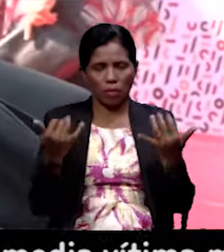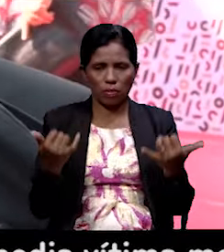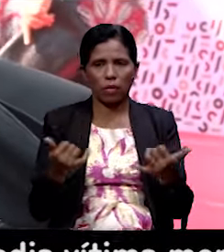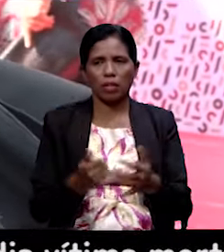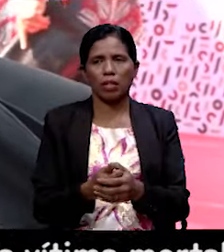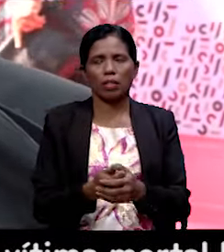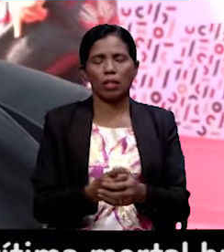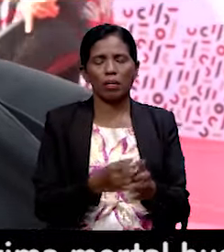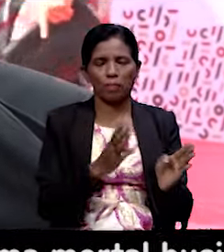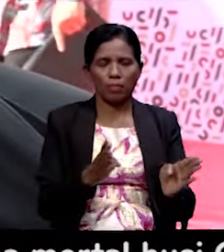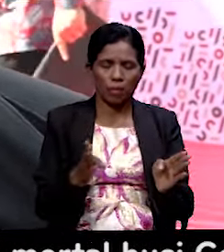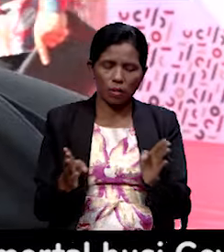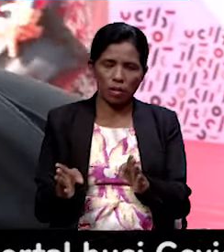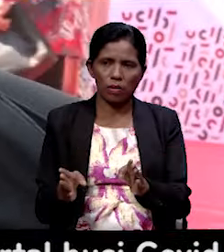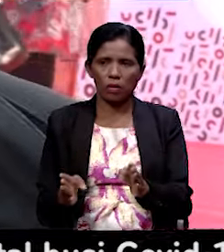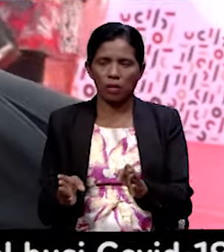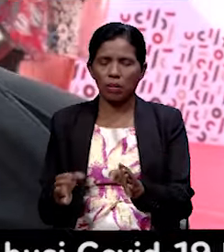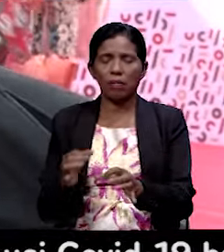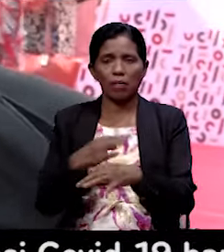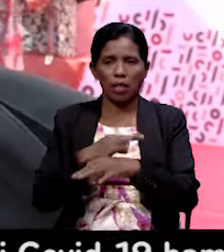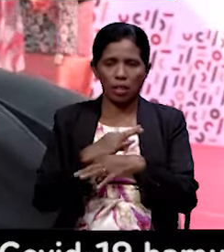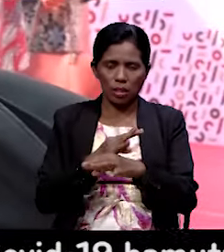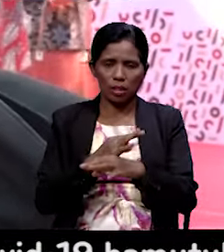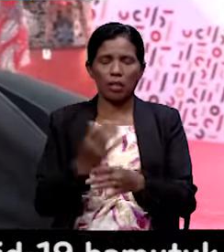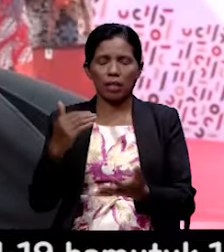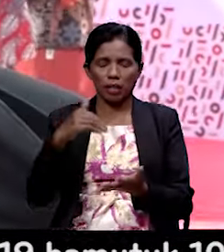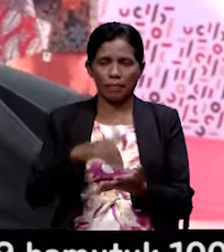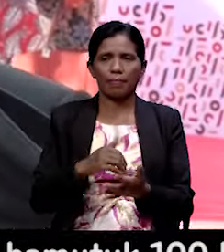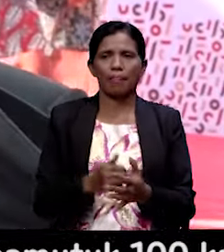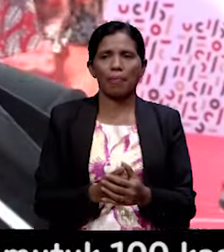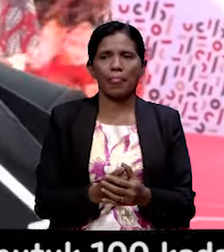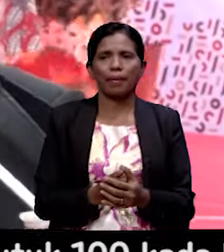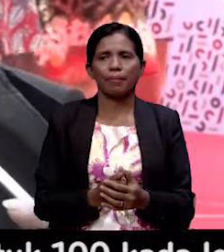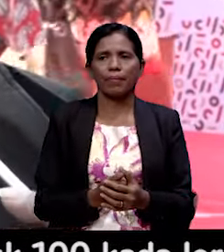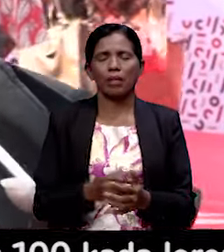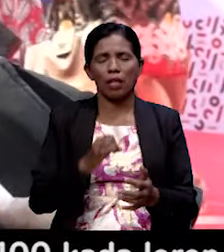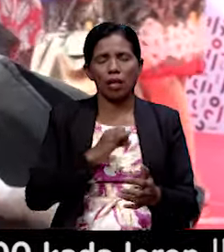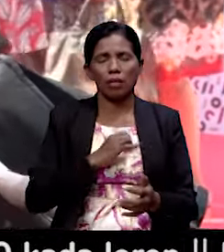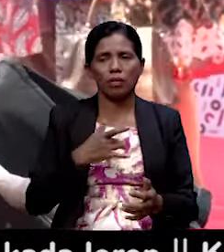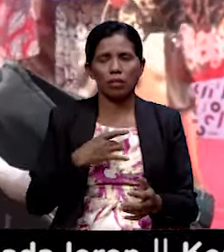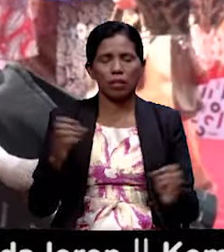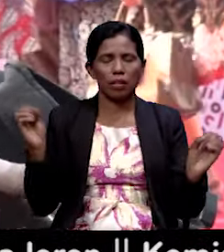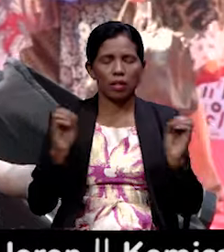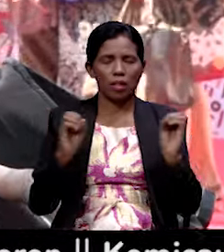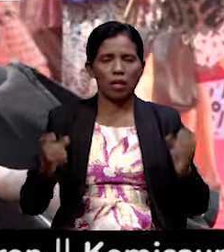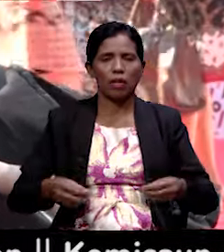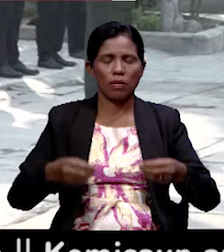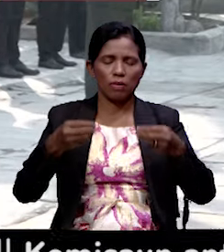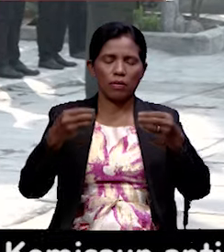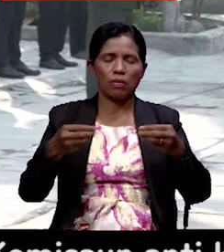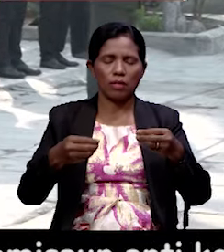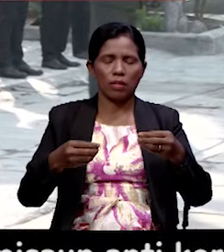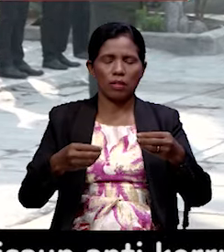di dalam proses rekonsiliasi ya mudah-mudahan ini saya berharap tidak akan menimbulkan riak-riak